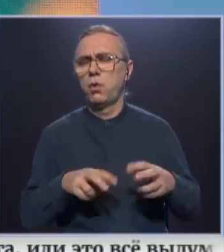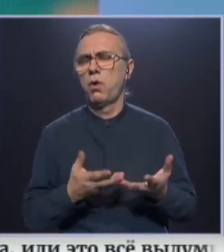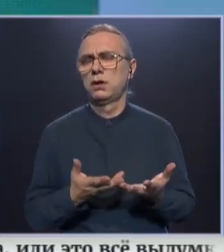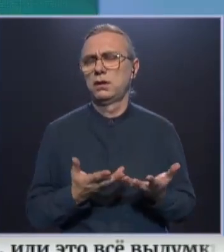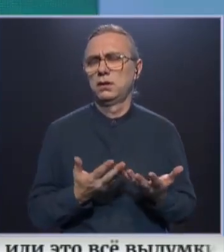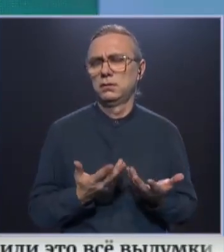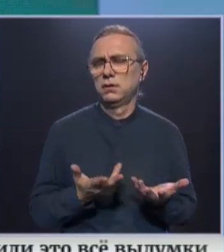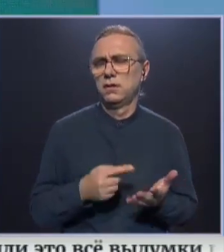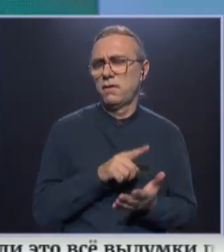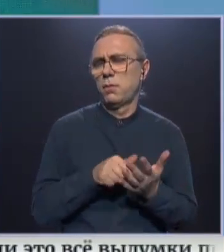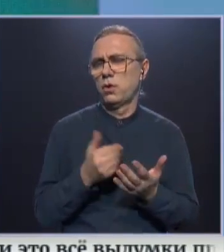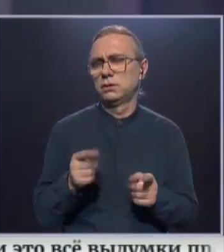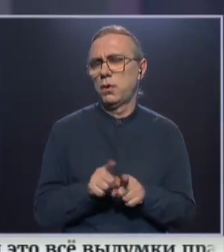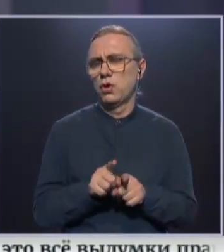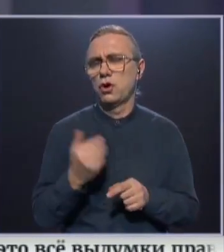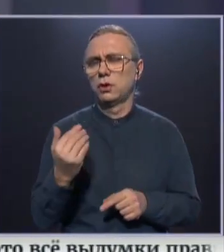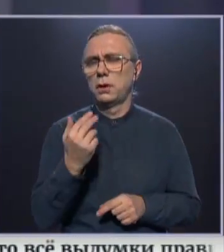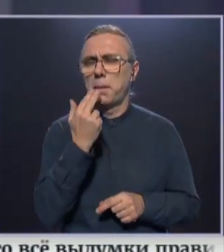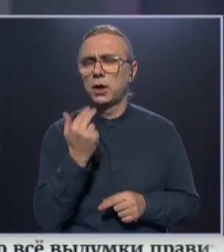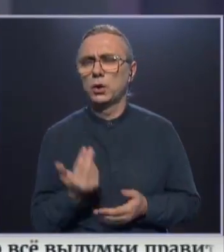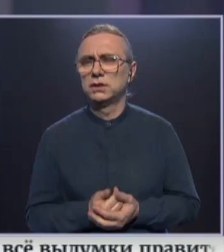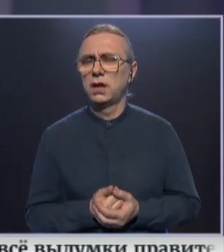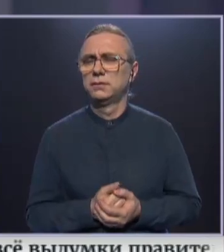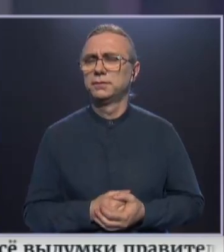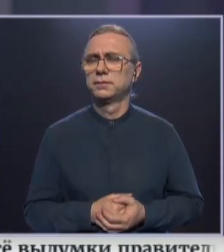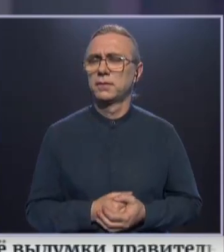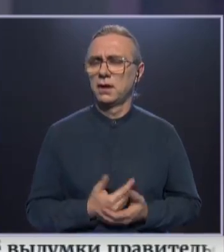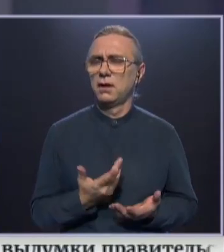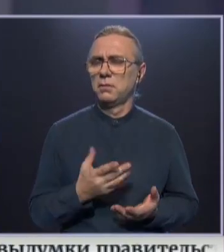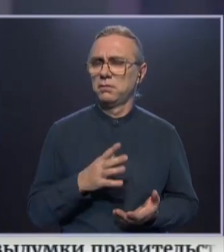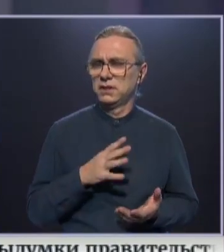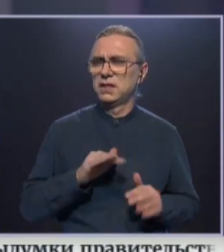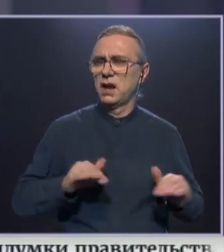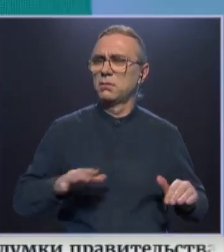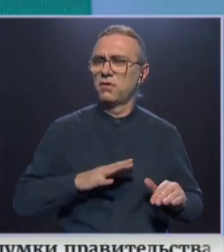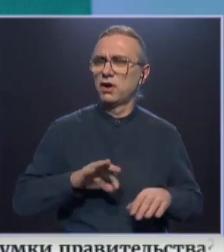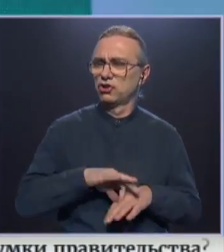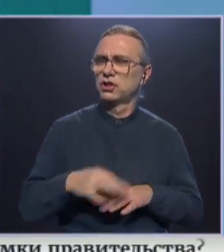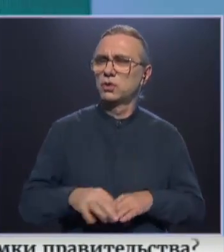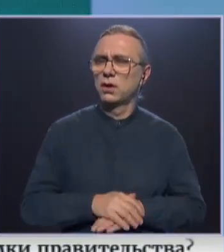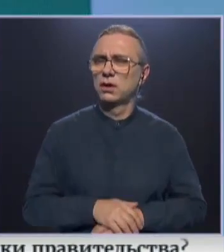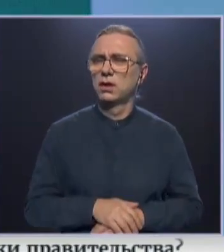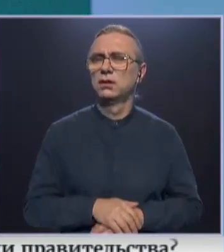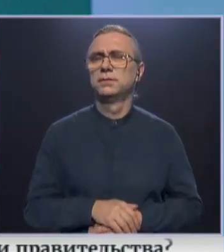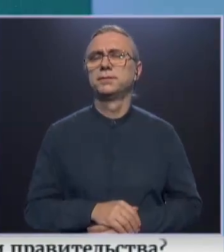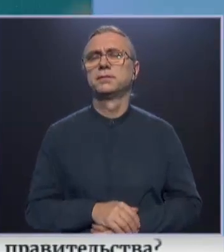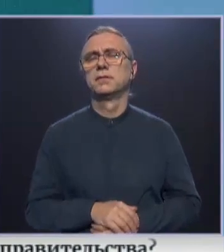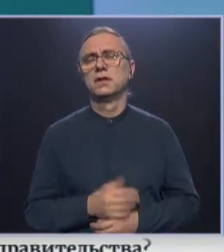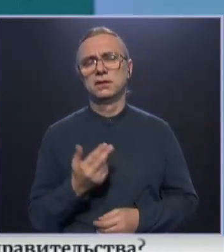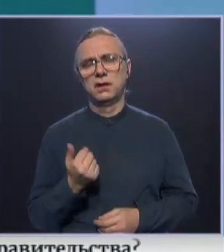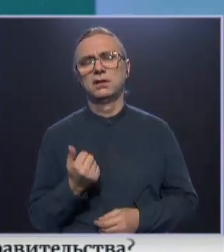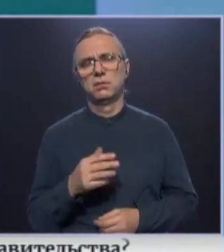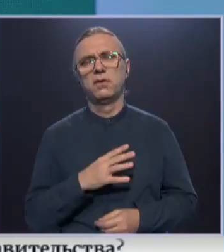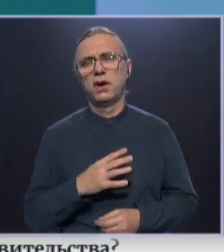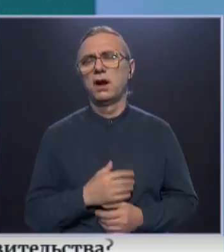подростка. Вы говорили, что дети бывают жестокие. Да, бывают. К сожалению, бывают. Особенно вот в таких